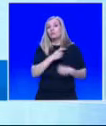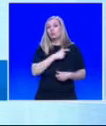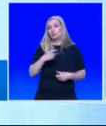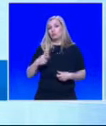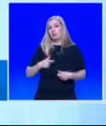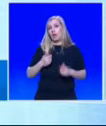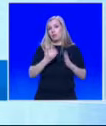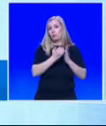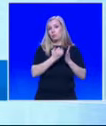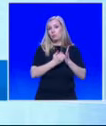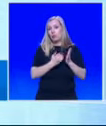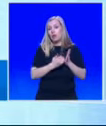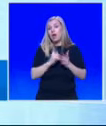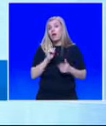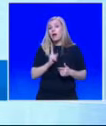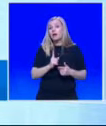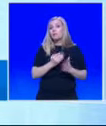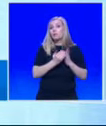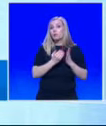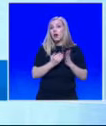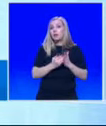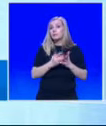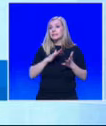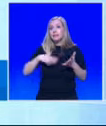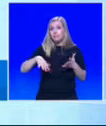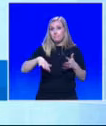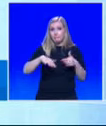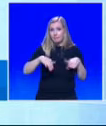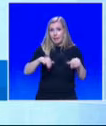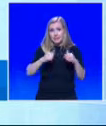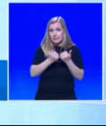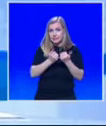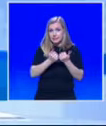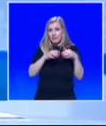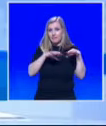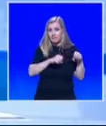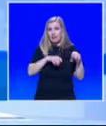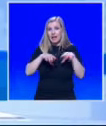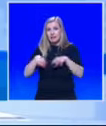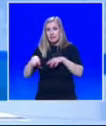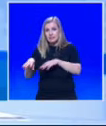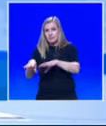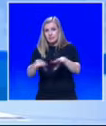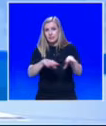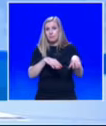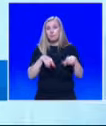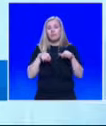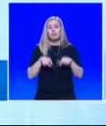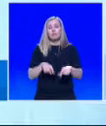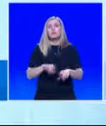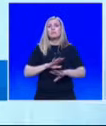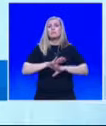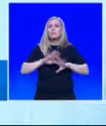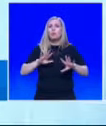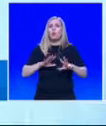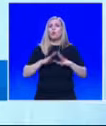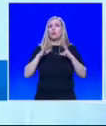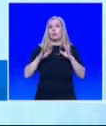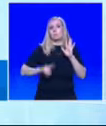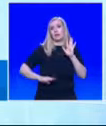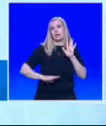в програми за местната власт. Това ще бъде наистина много сериозен растеж за